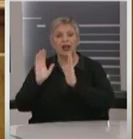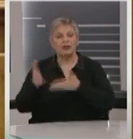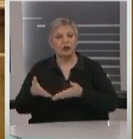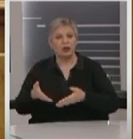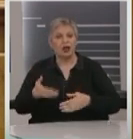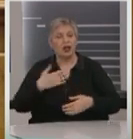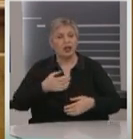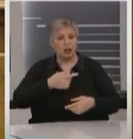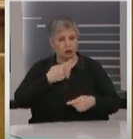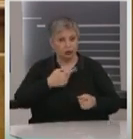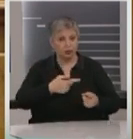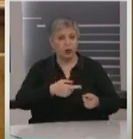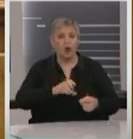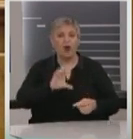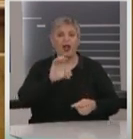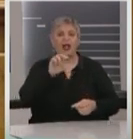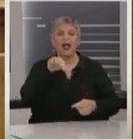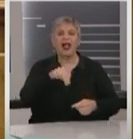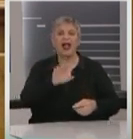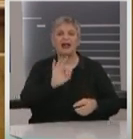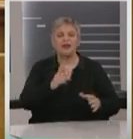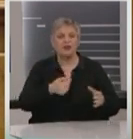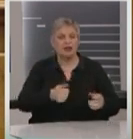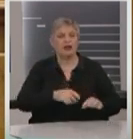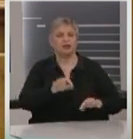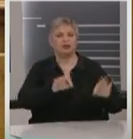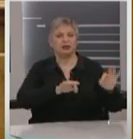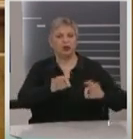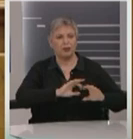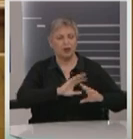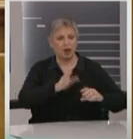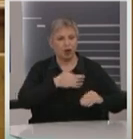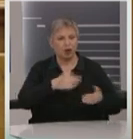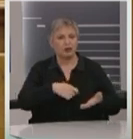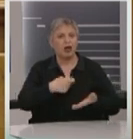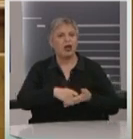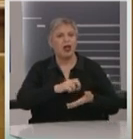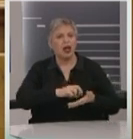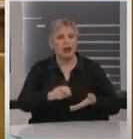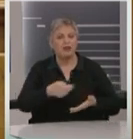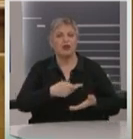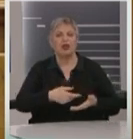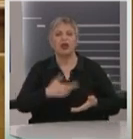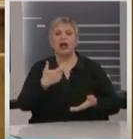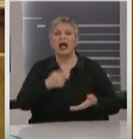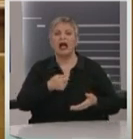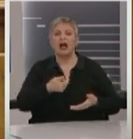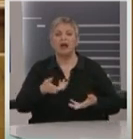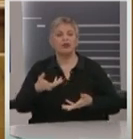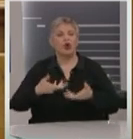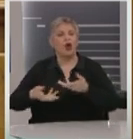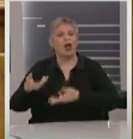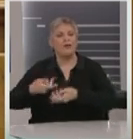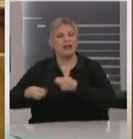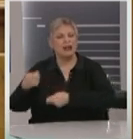έφερε, κύριε Μητσοτάκη, εμείς. Την εισφορά αλληλεγγύης ποιος την έφερε, εμείς. Το τέλος επιτιδεύματος το φέραμε εμείς.